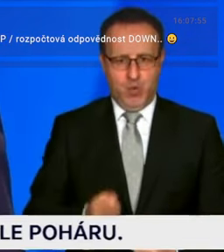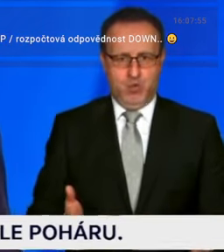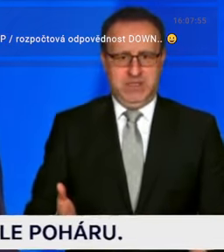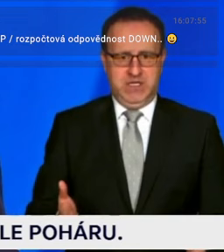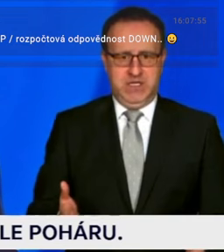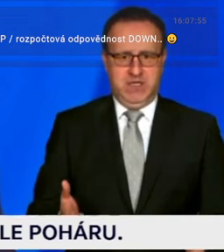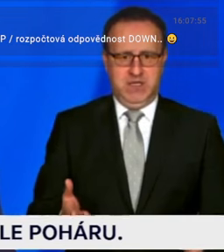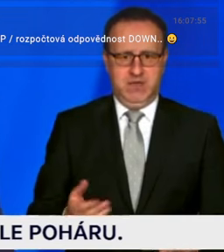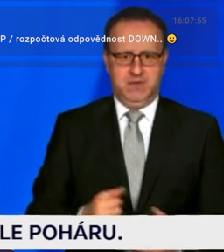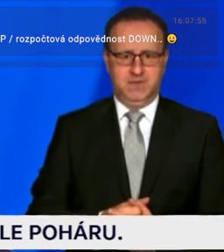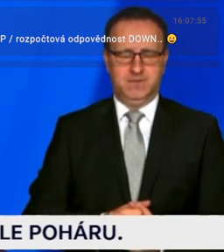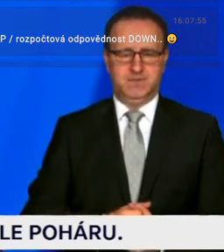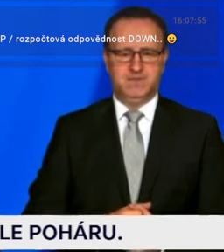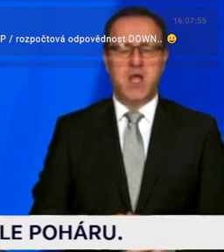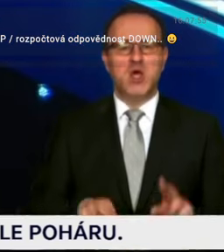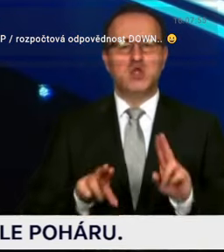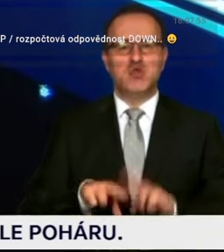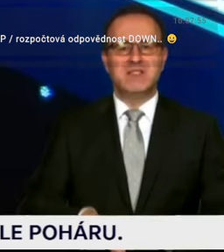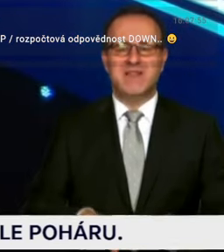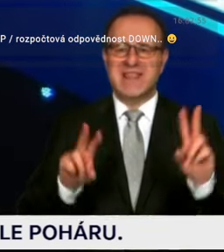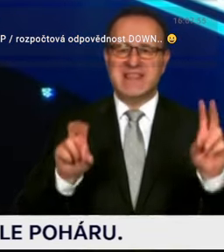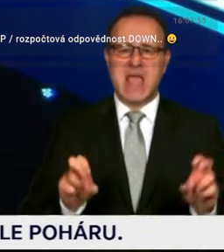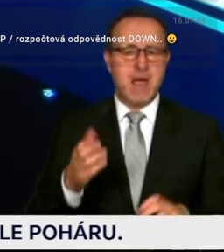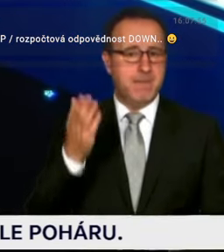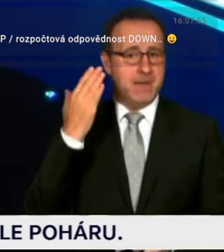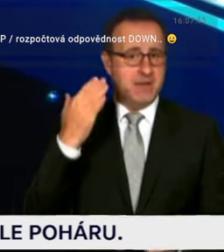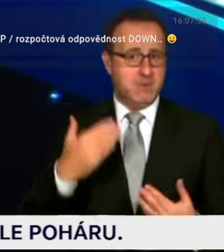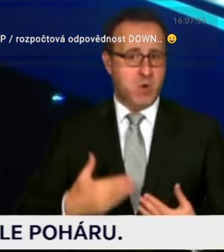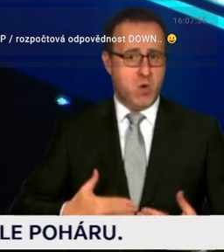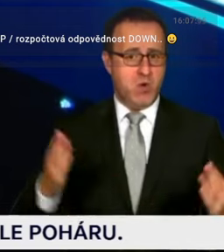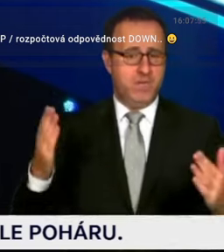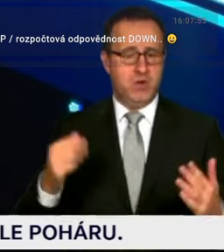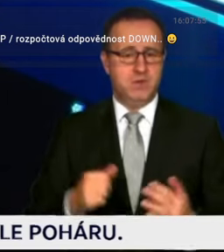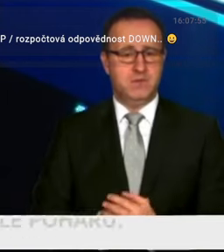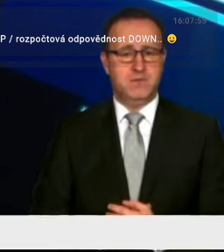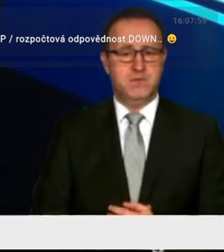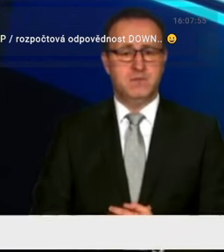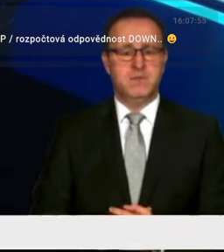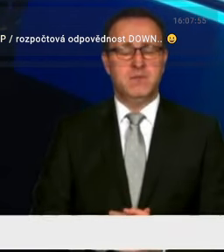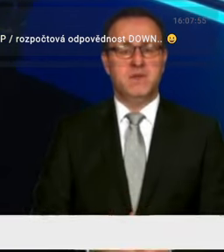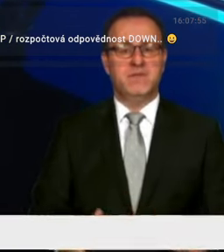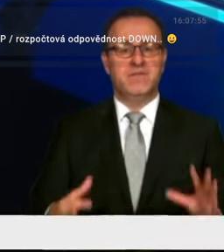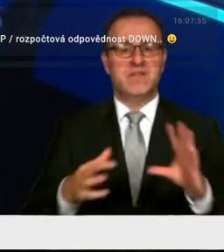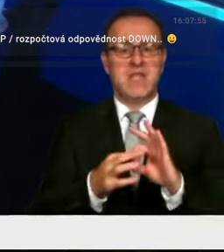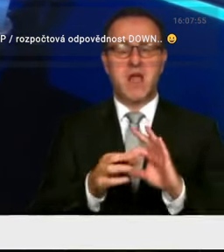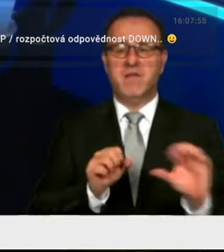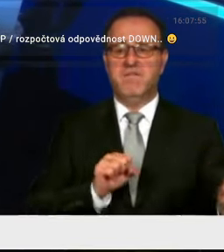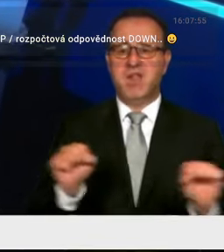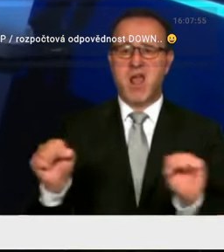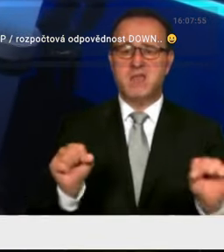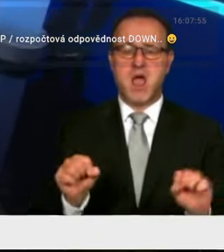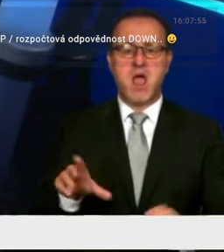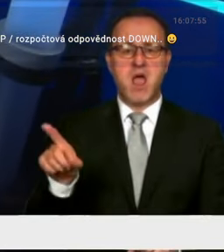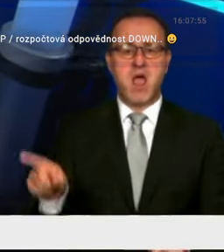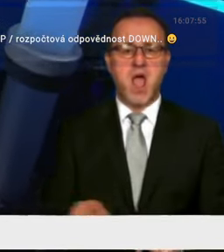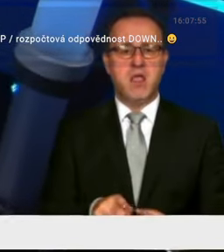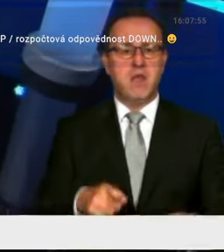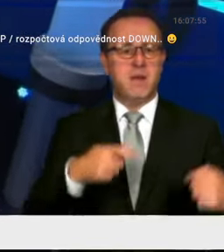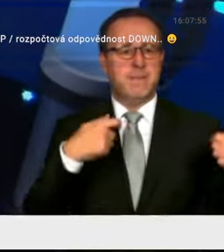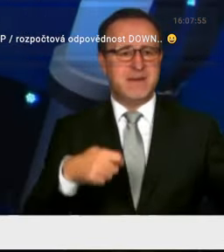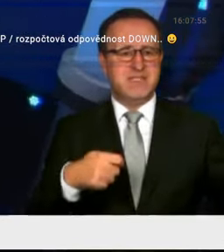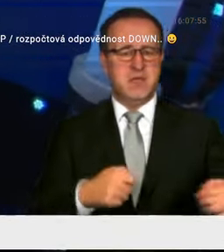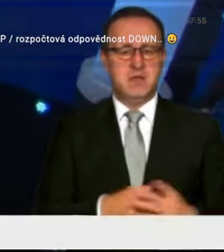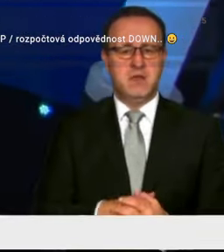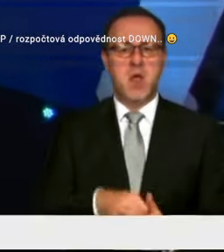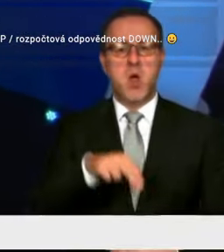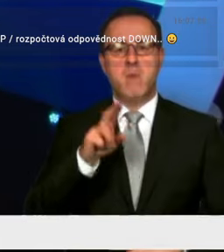mus PR téme ktorú sme pred chvíľou otvorili a Síce to je vzťah vlády a hlavy štátu A samozrejme